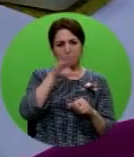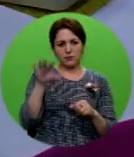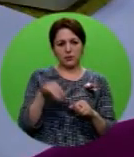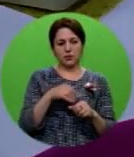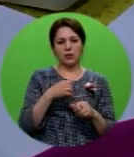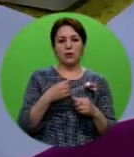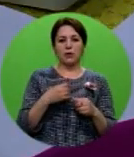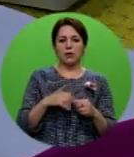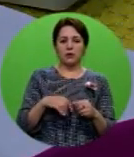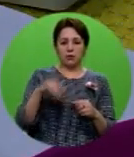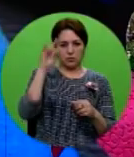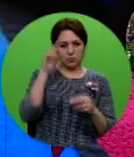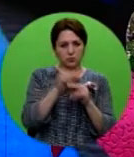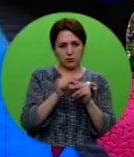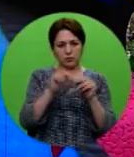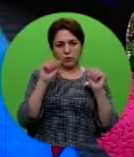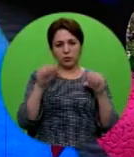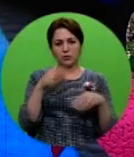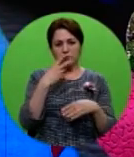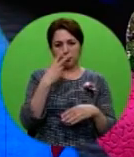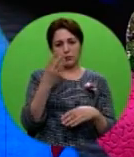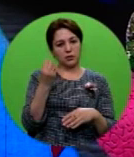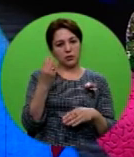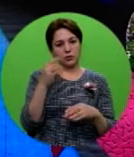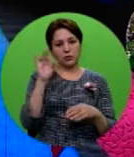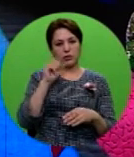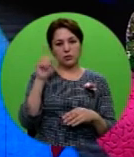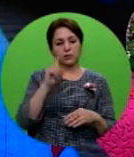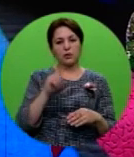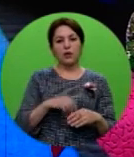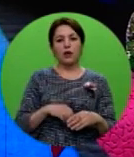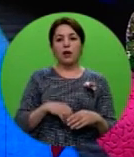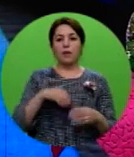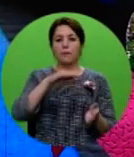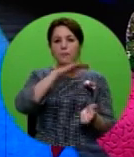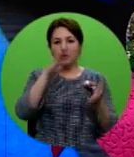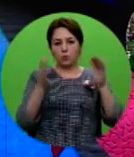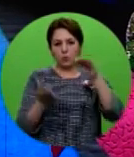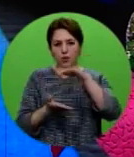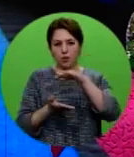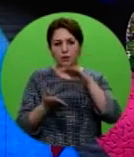и раскроются. Так, посмотрели еще раз, покрутили.